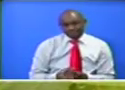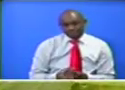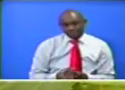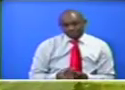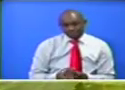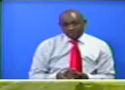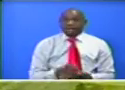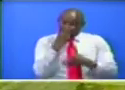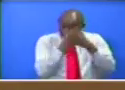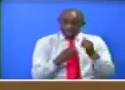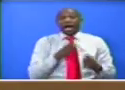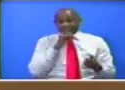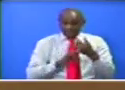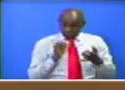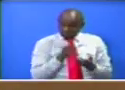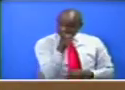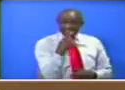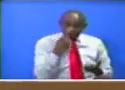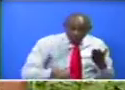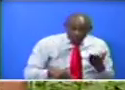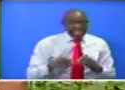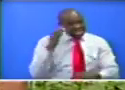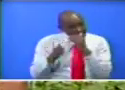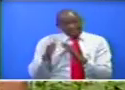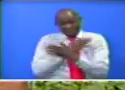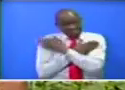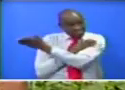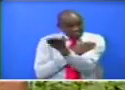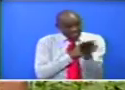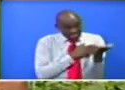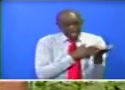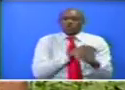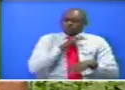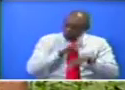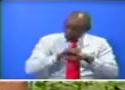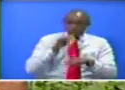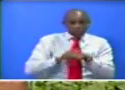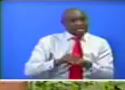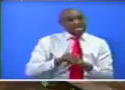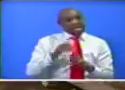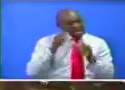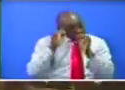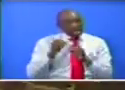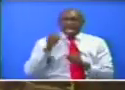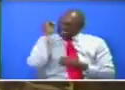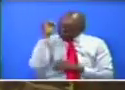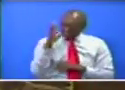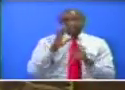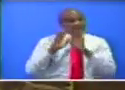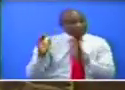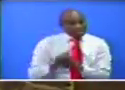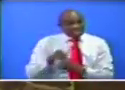The couple tells us that their relationship with their neighbors and friends would make a seemingly expensive campaign exercise cost